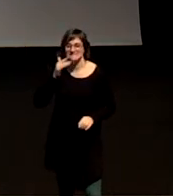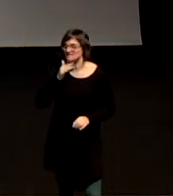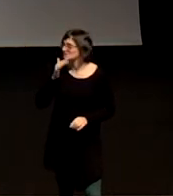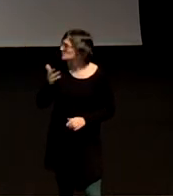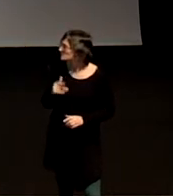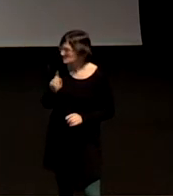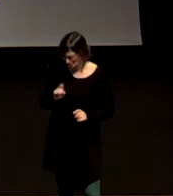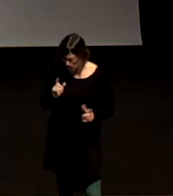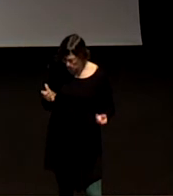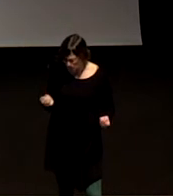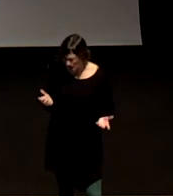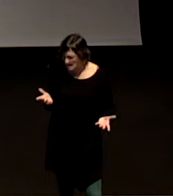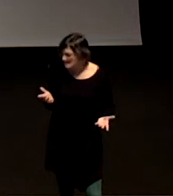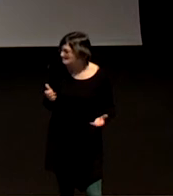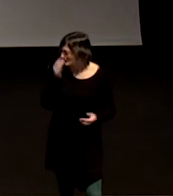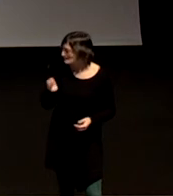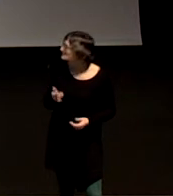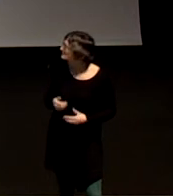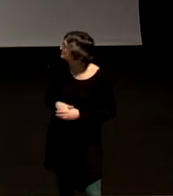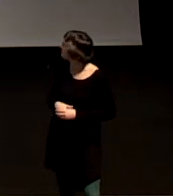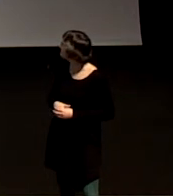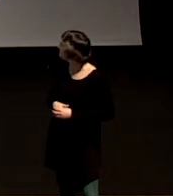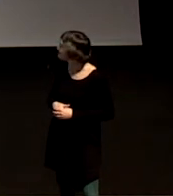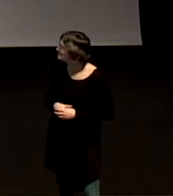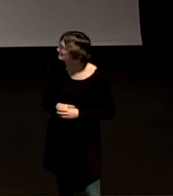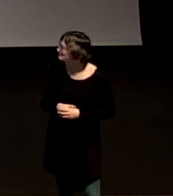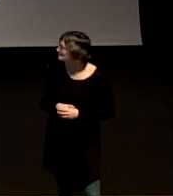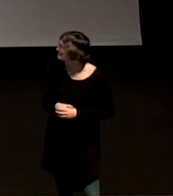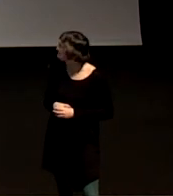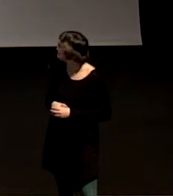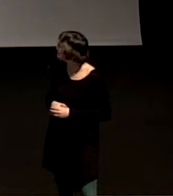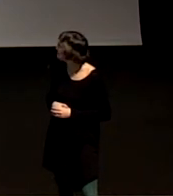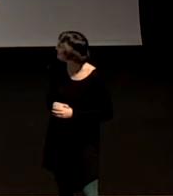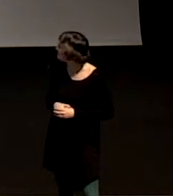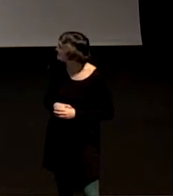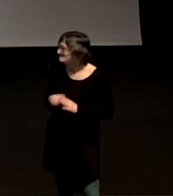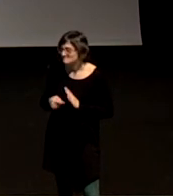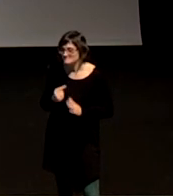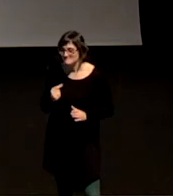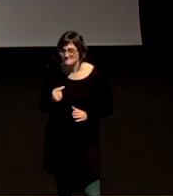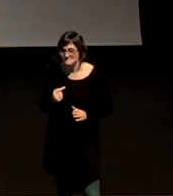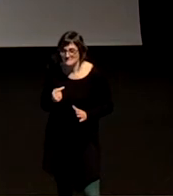si je trouve le clic qui doit être parlera t on va le refaire